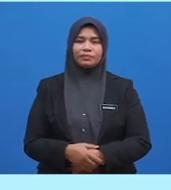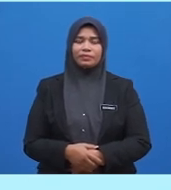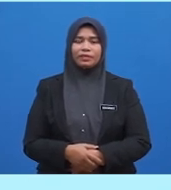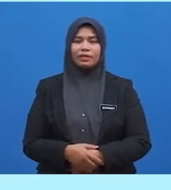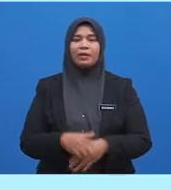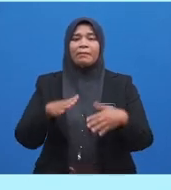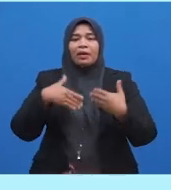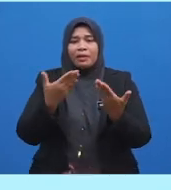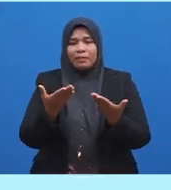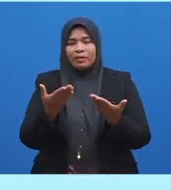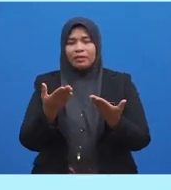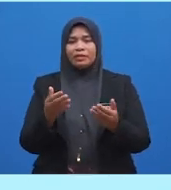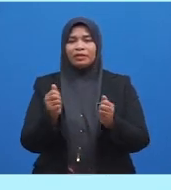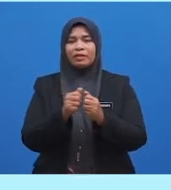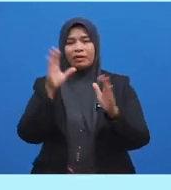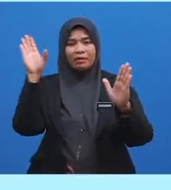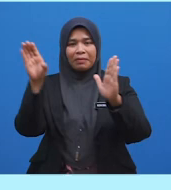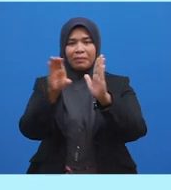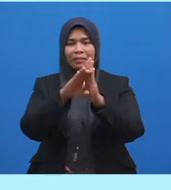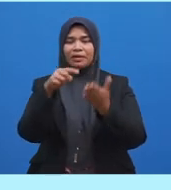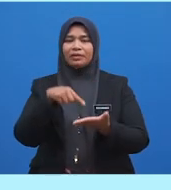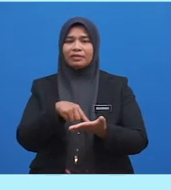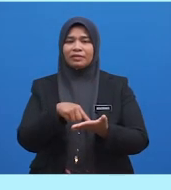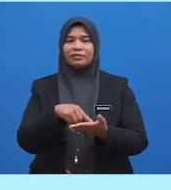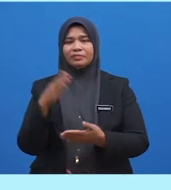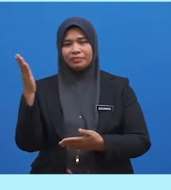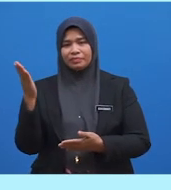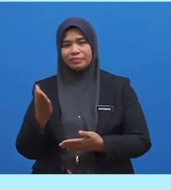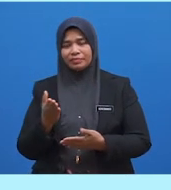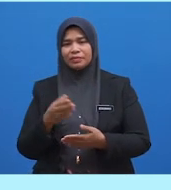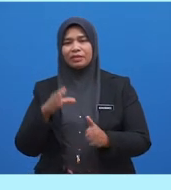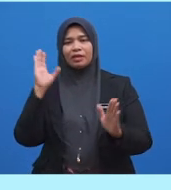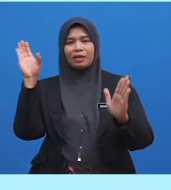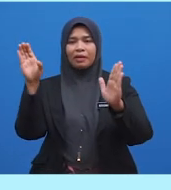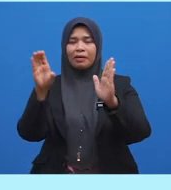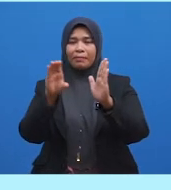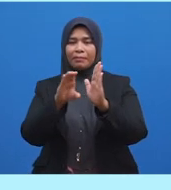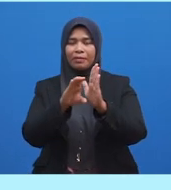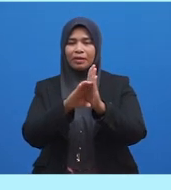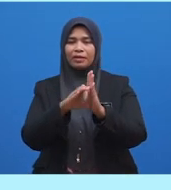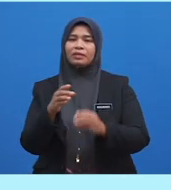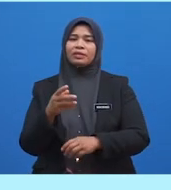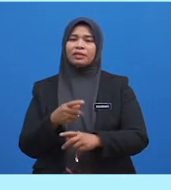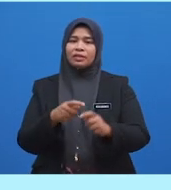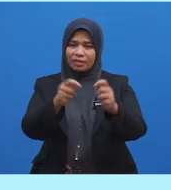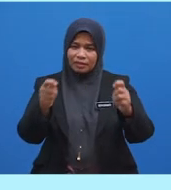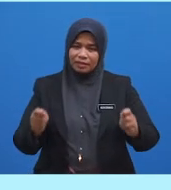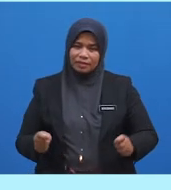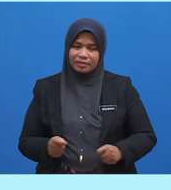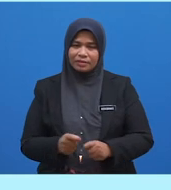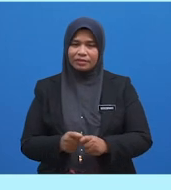Bagaimana pula dengan gambar ini gambar pemandangan kasih